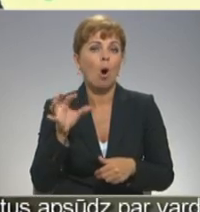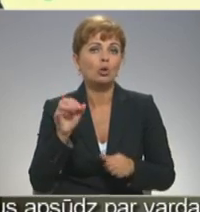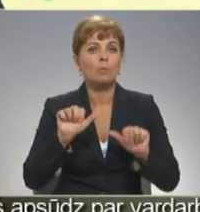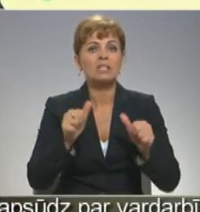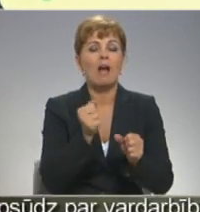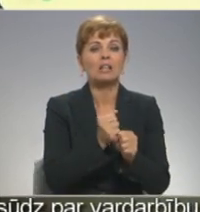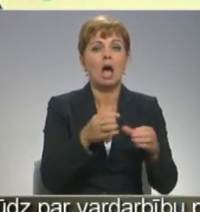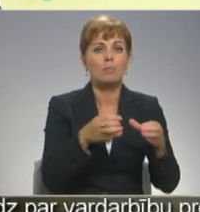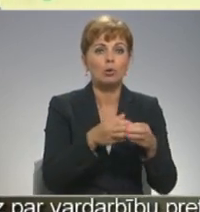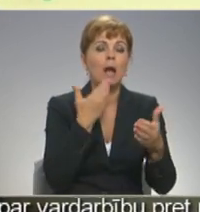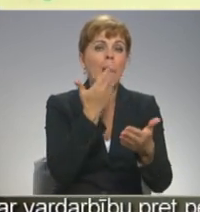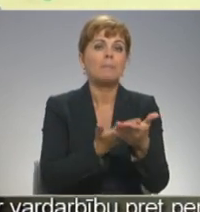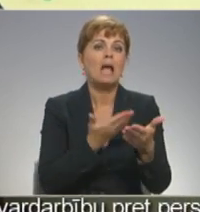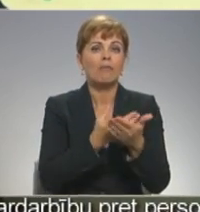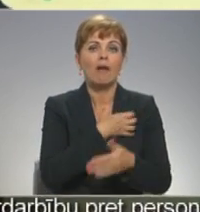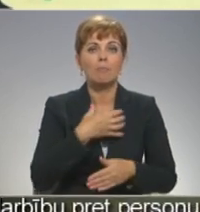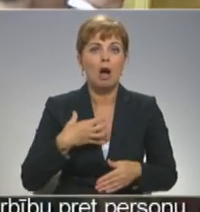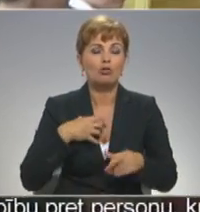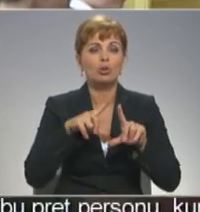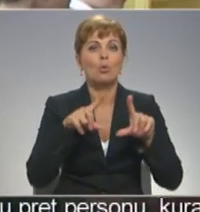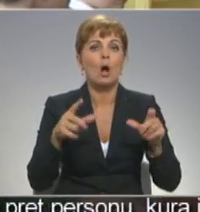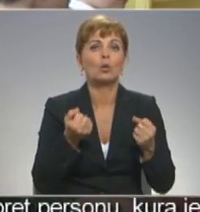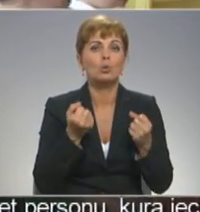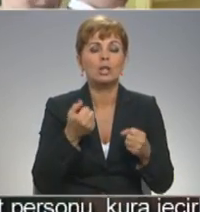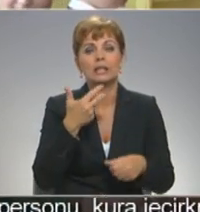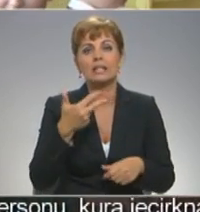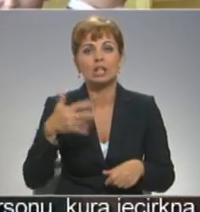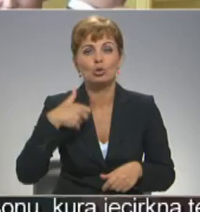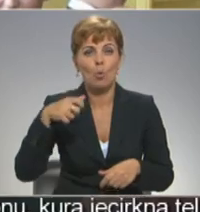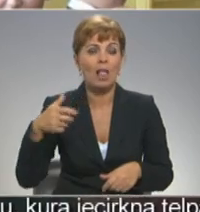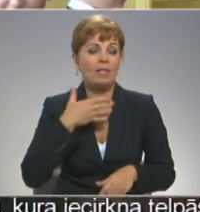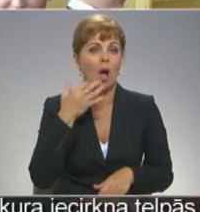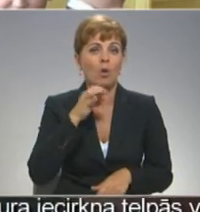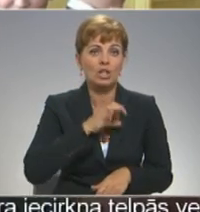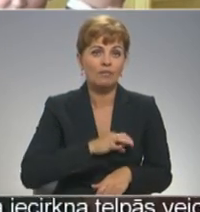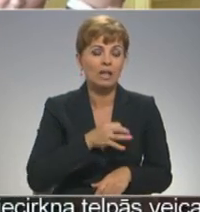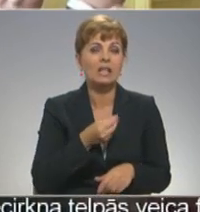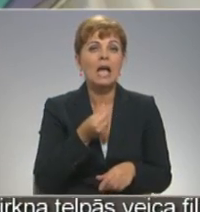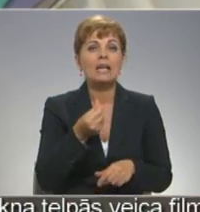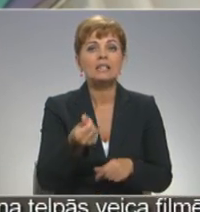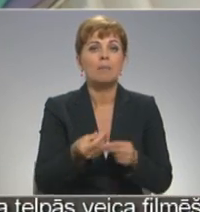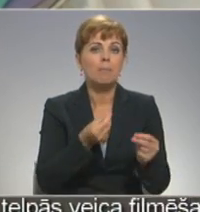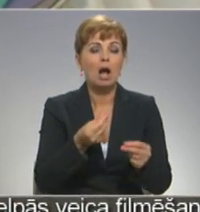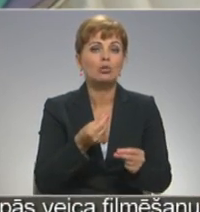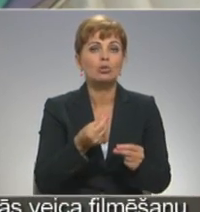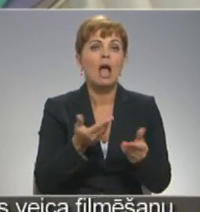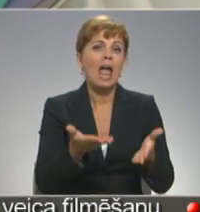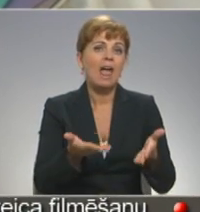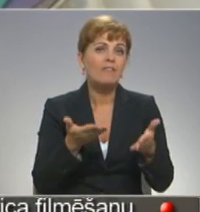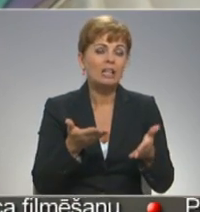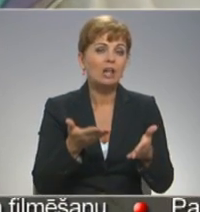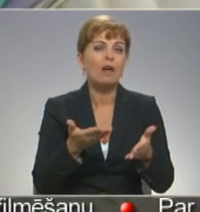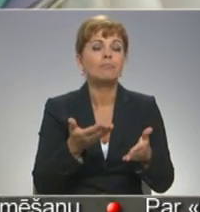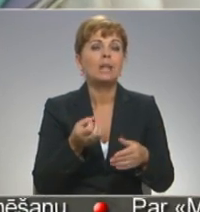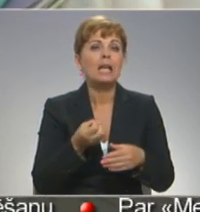grupa pārliecināja pašvaldību, ka skolu uzturēt 30 skolēnu dēļ nav izdevīgi. Izmaksu efektivitāte, izglītības kvalitāte un